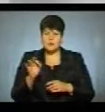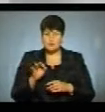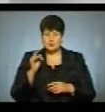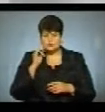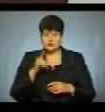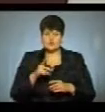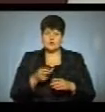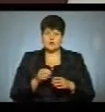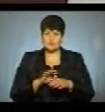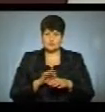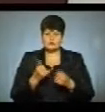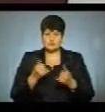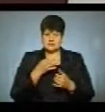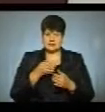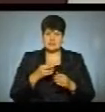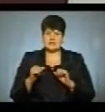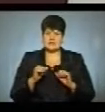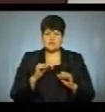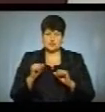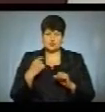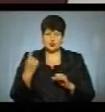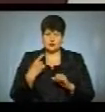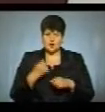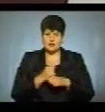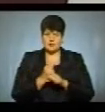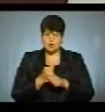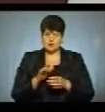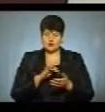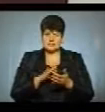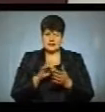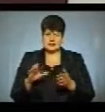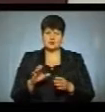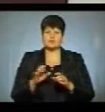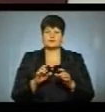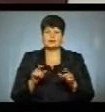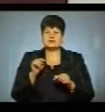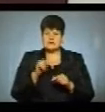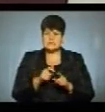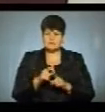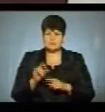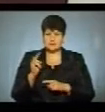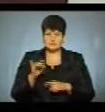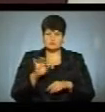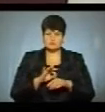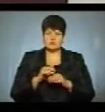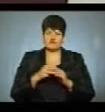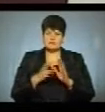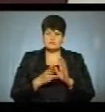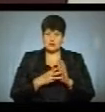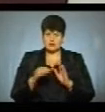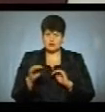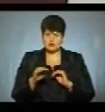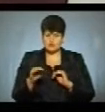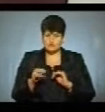сьогодні нам повідомила керівниця обласного лабораторного центру Оксана Чайчук. За її словами, дитина занедужила 18